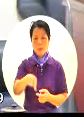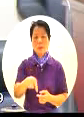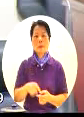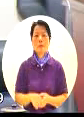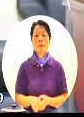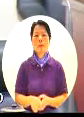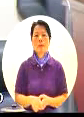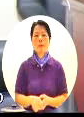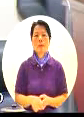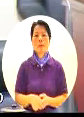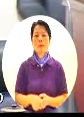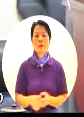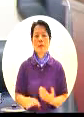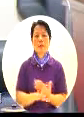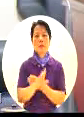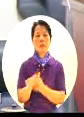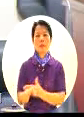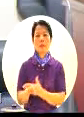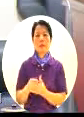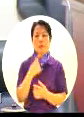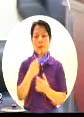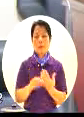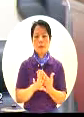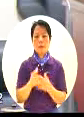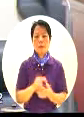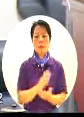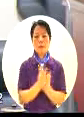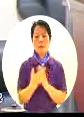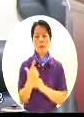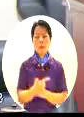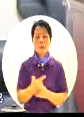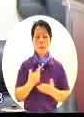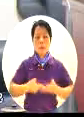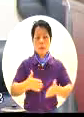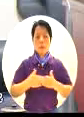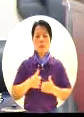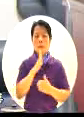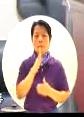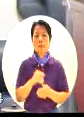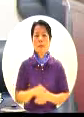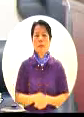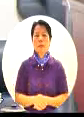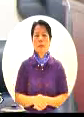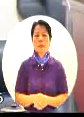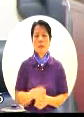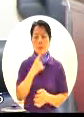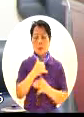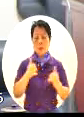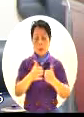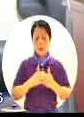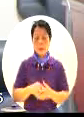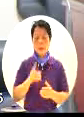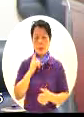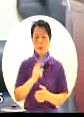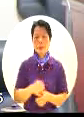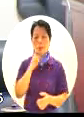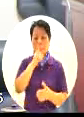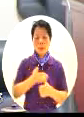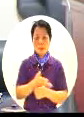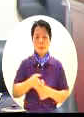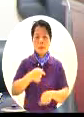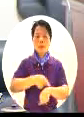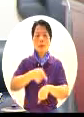啦，吼、哦，除了。其他六项用上个重要，我是感觉讲吼，我们污染性产